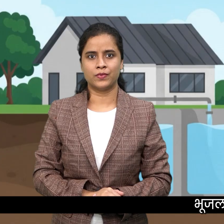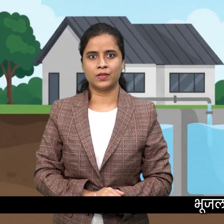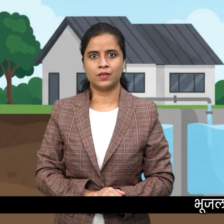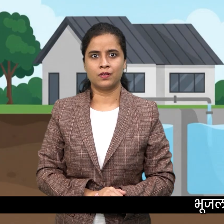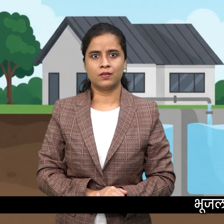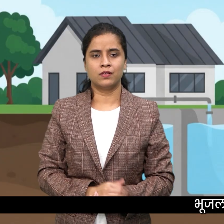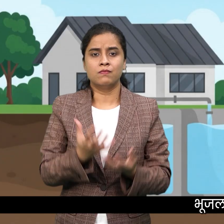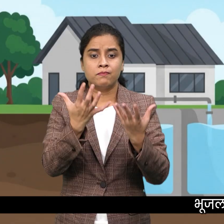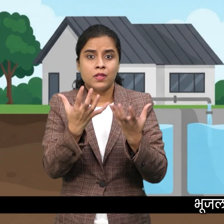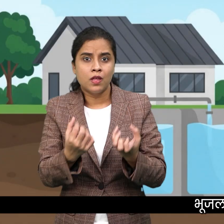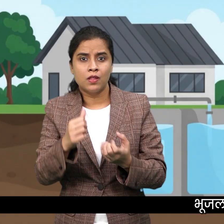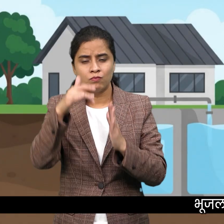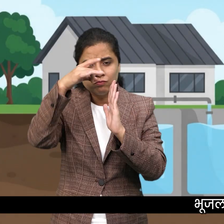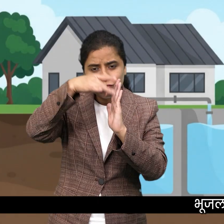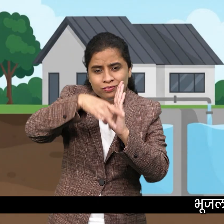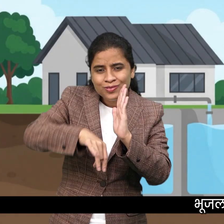भूजलाचे संरक्षण करते,